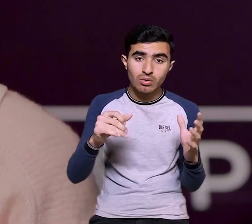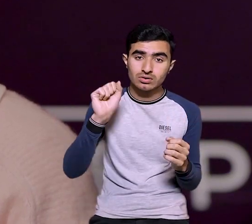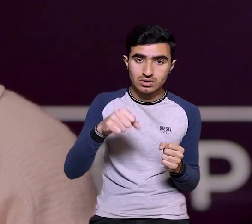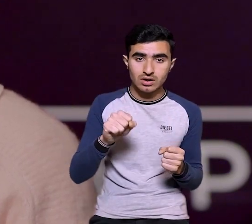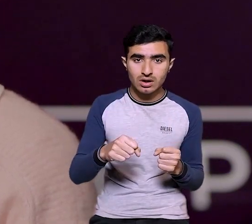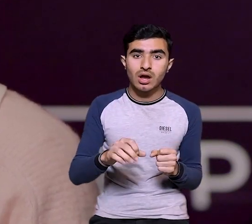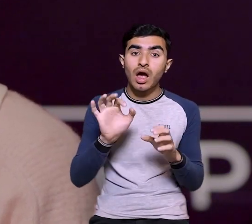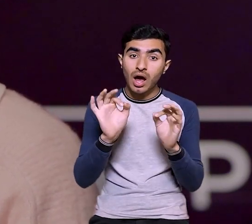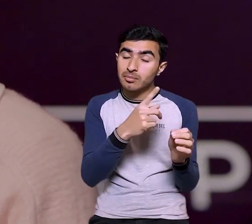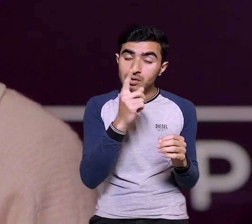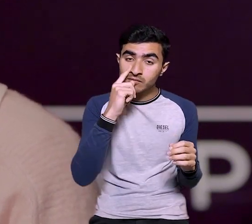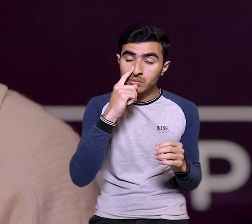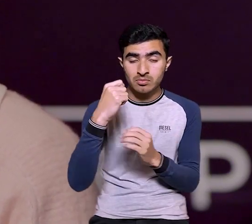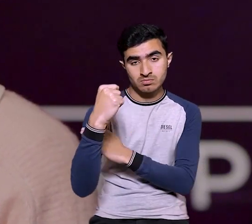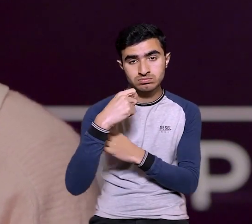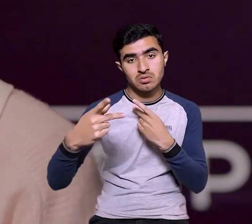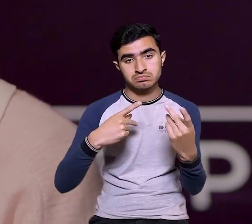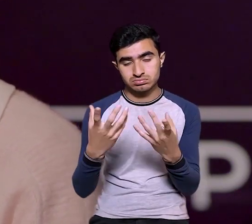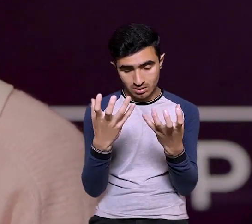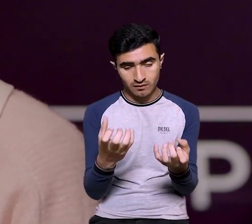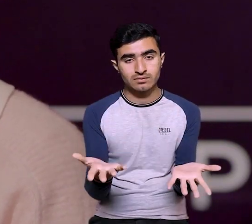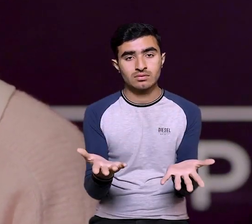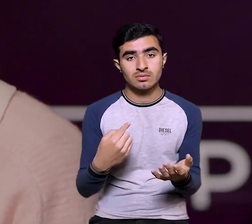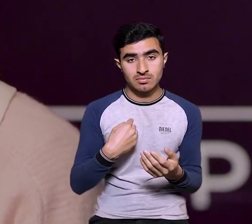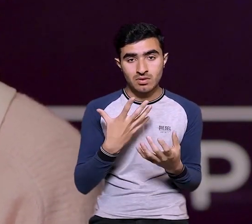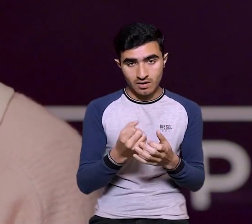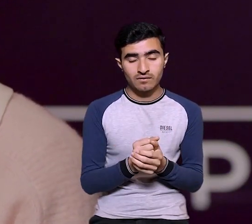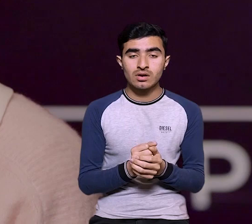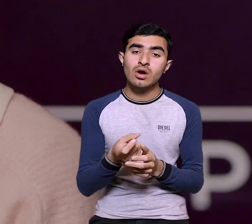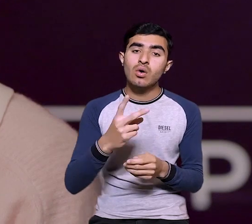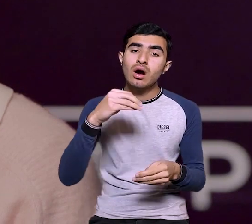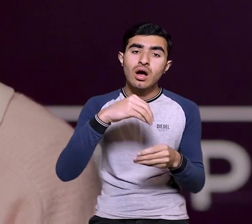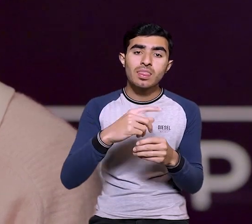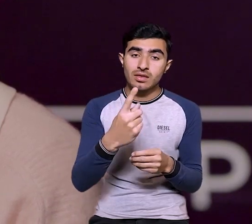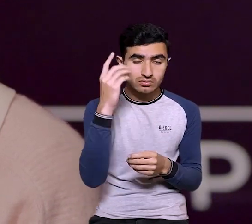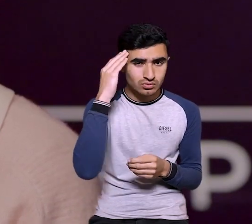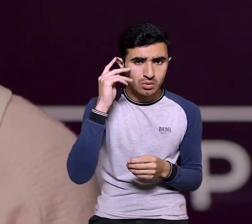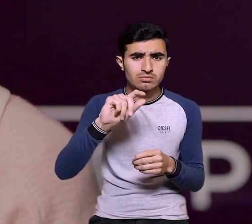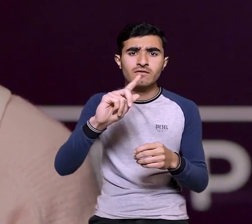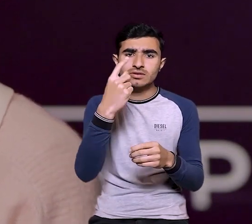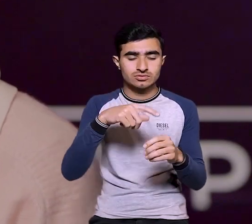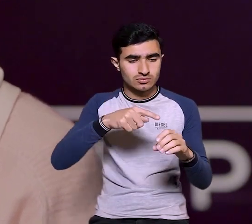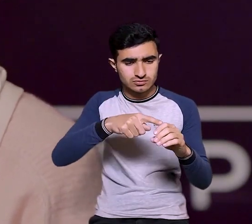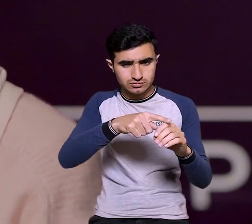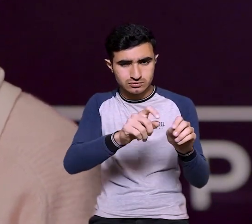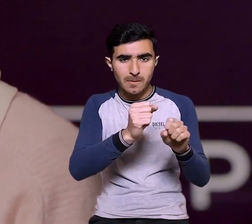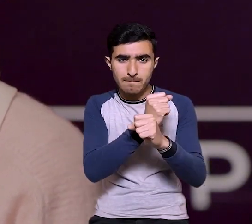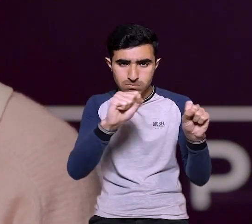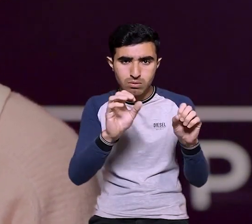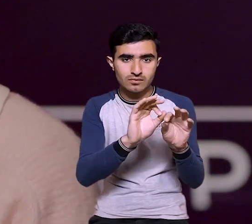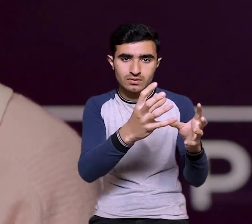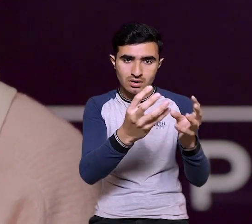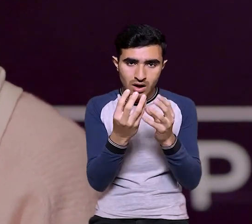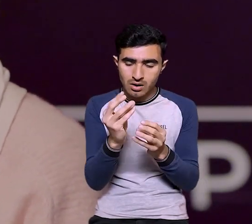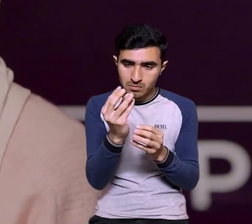सिर्फ एक तो माइन करना बहुत टफ है, उसके बाद इसकी रिक्वायरमेंट्स बहुत ज़्यादा हैं, हेल्थ वाइज ऑक्यूपेशनल सेफ्टी वाइज ये